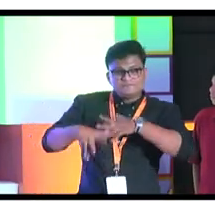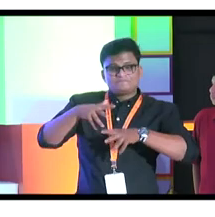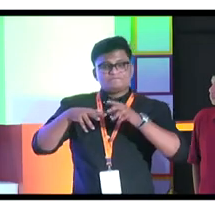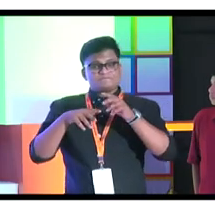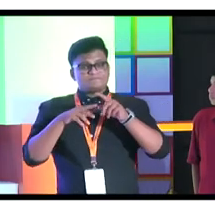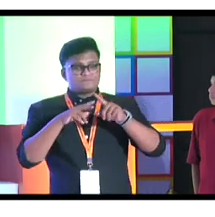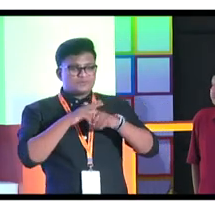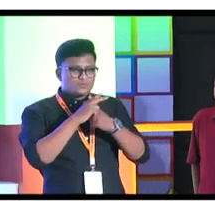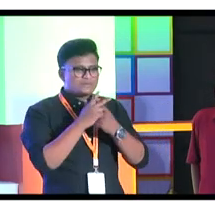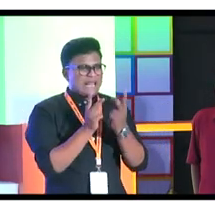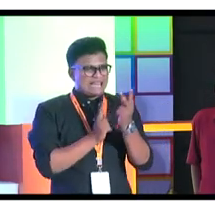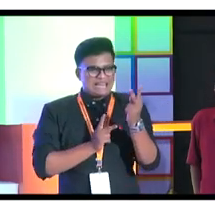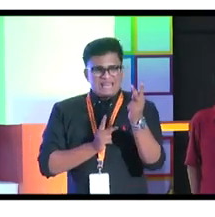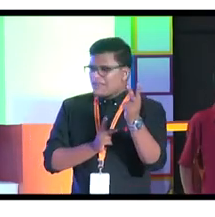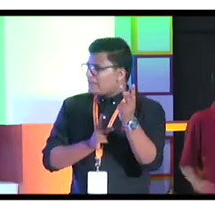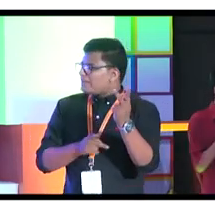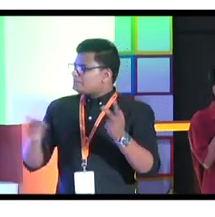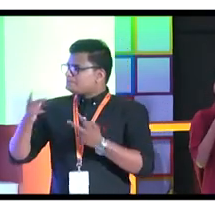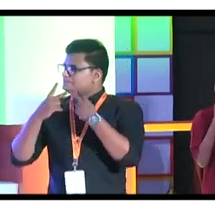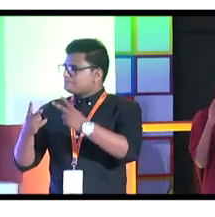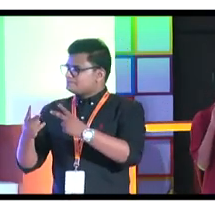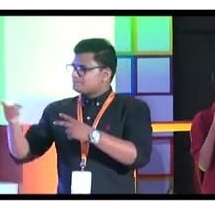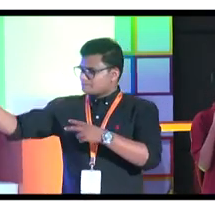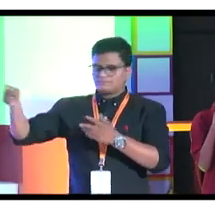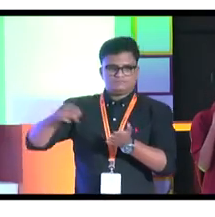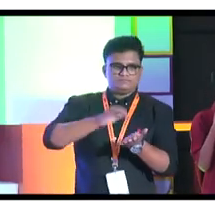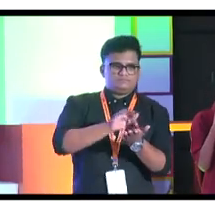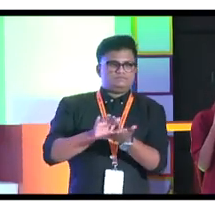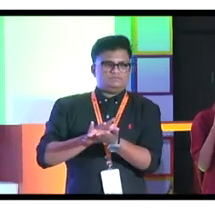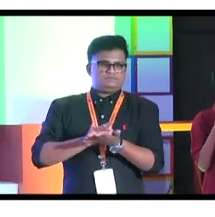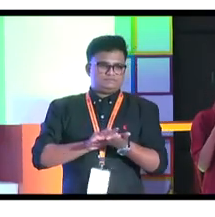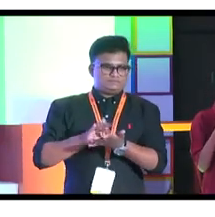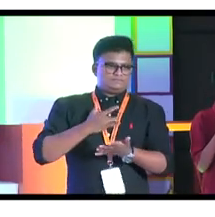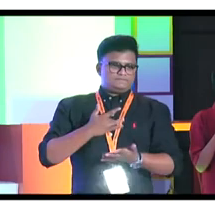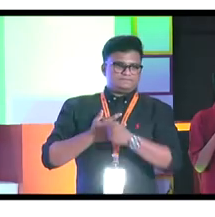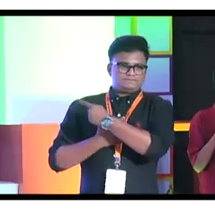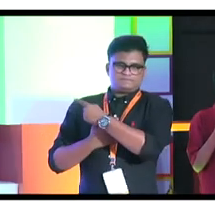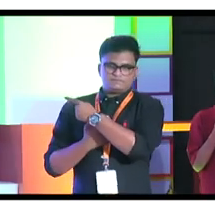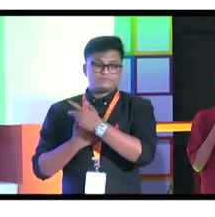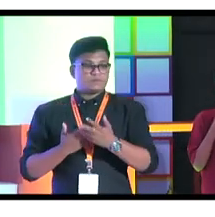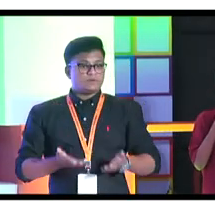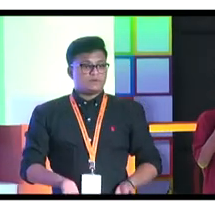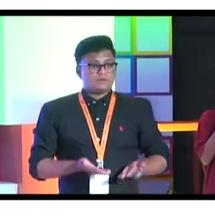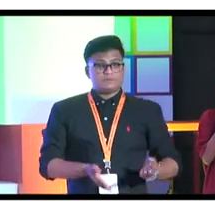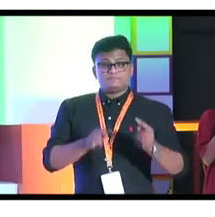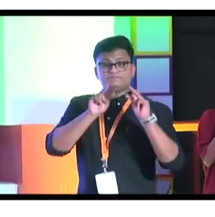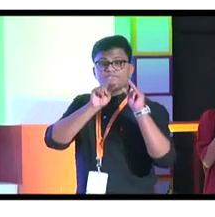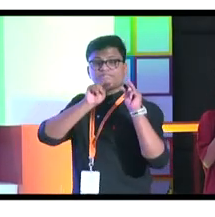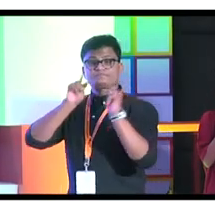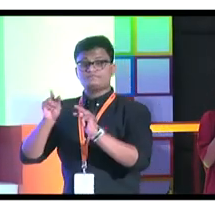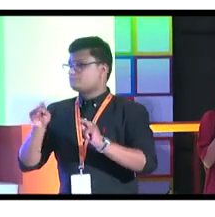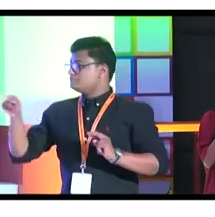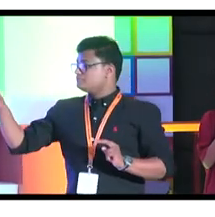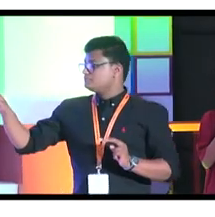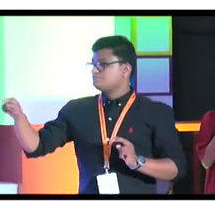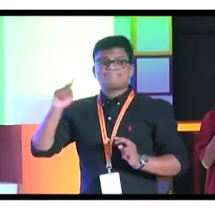में काम कर रहे हैं. ये टेलर फ्रेम है जिस पे ब्लाइंड गणित कर मैथ्स करते हैं. अभी आपने देखा कि एक ये जो